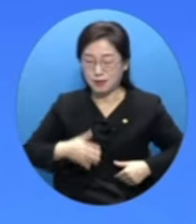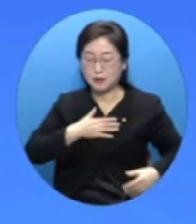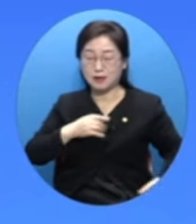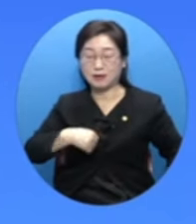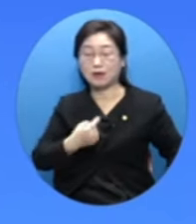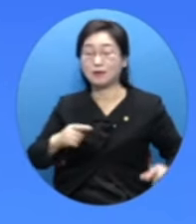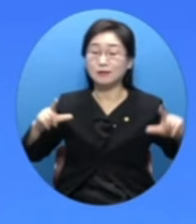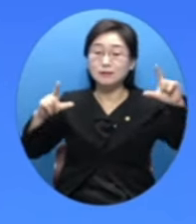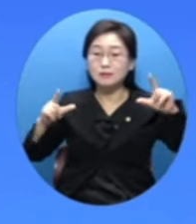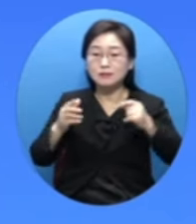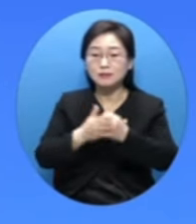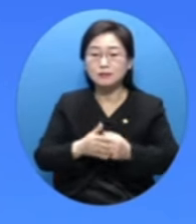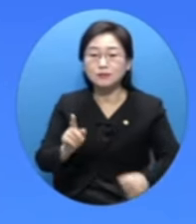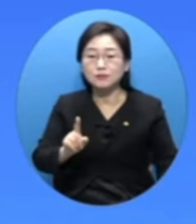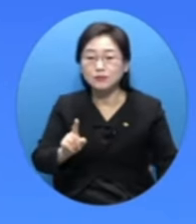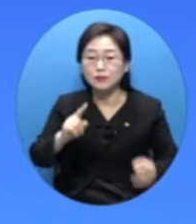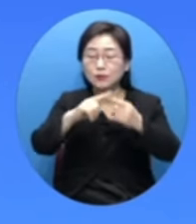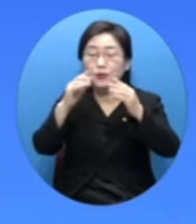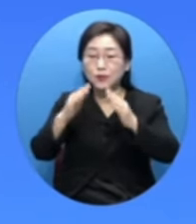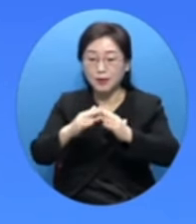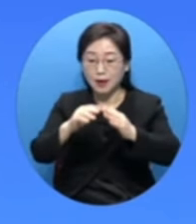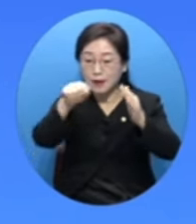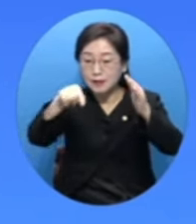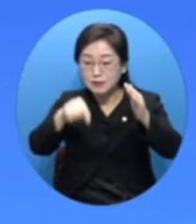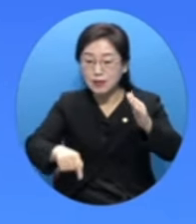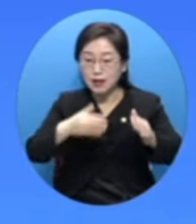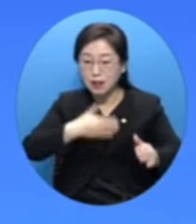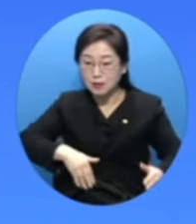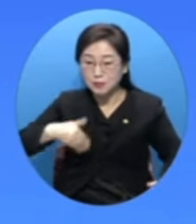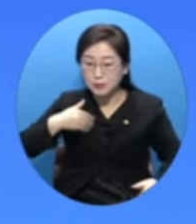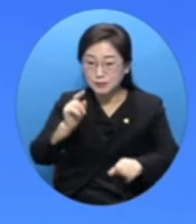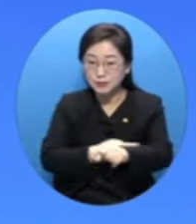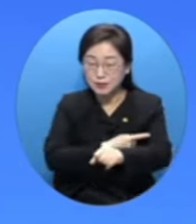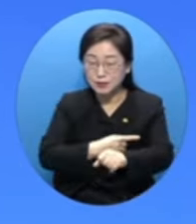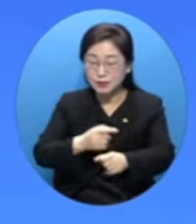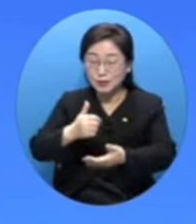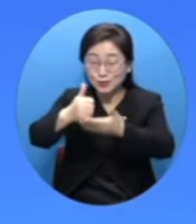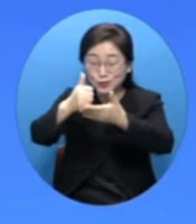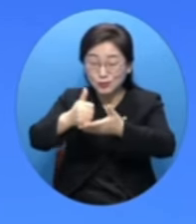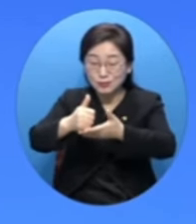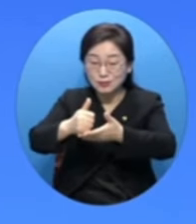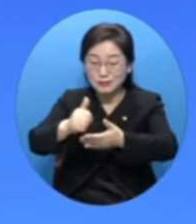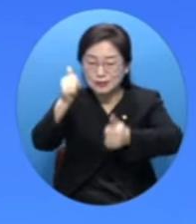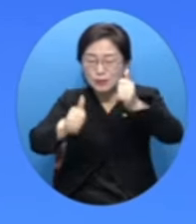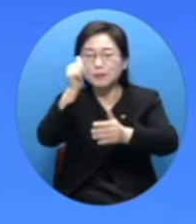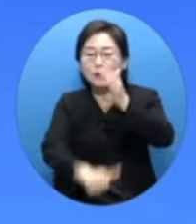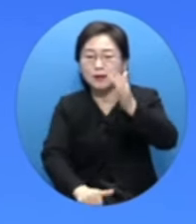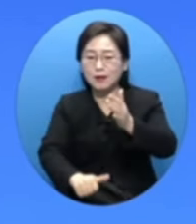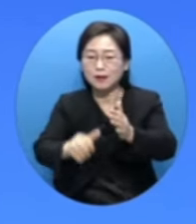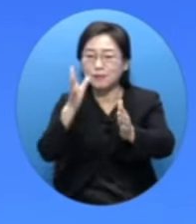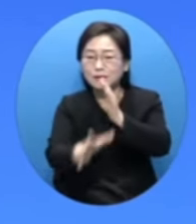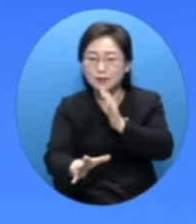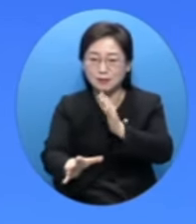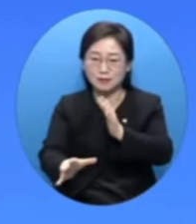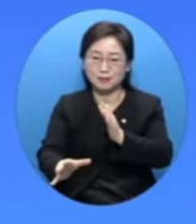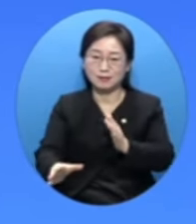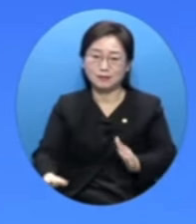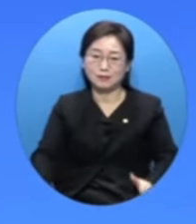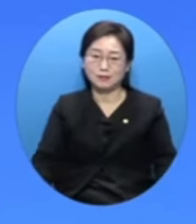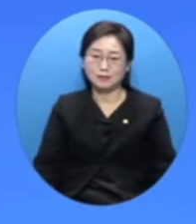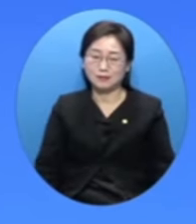교회에 알게 모르게 주님을 섬기면서도 시험에 들고 문제를 일으키고